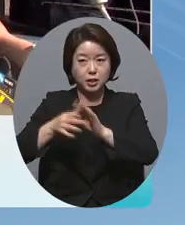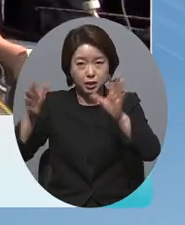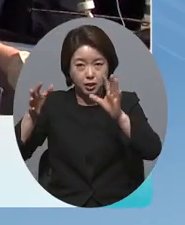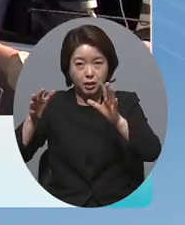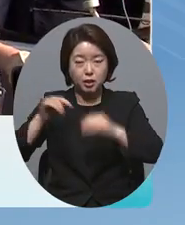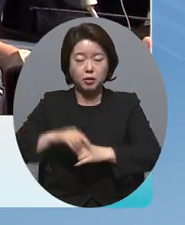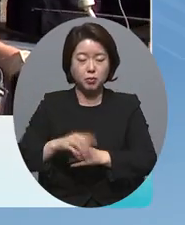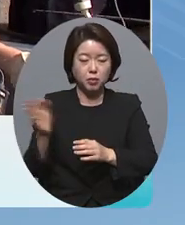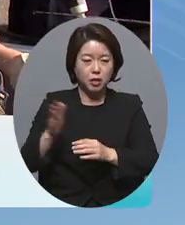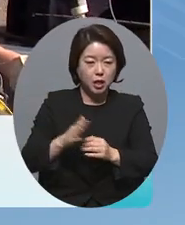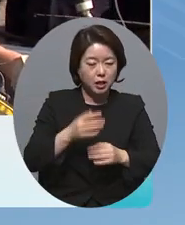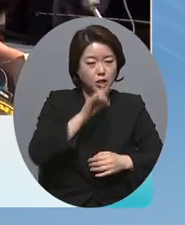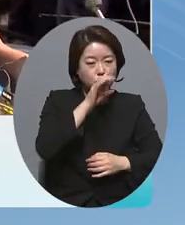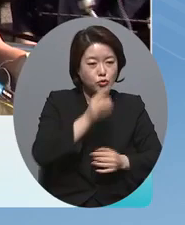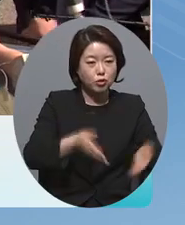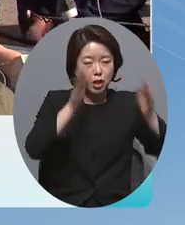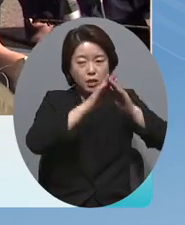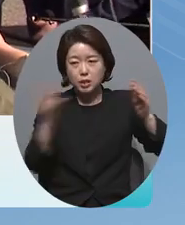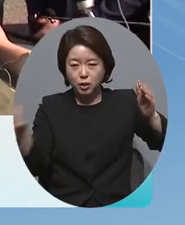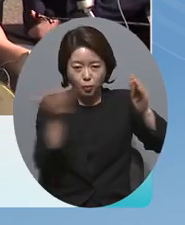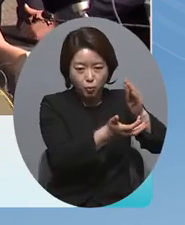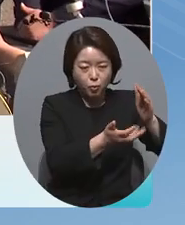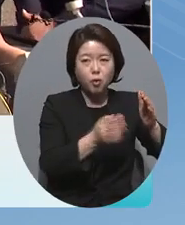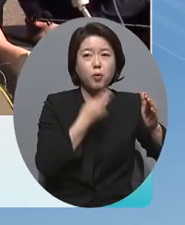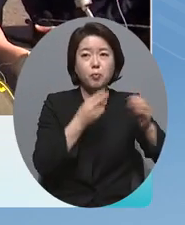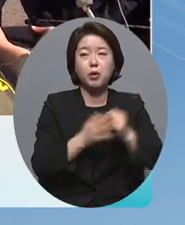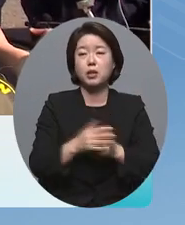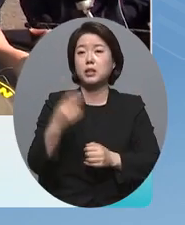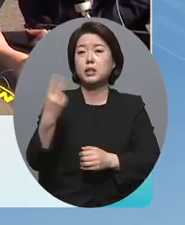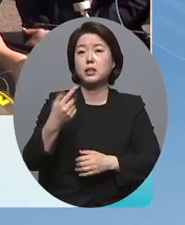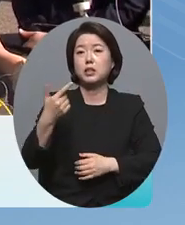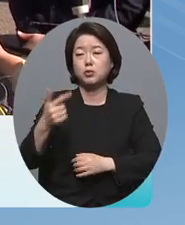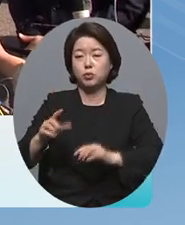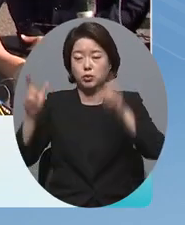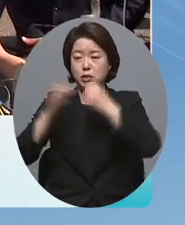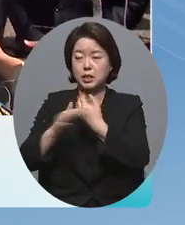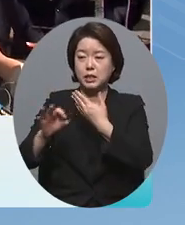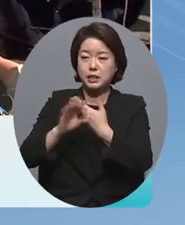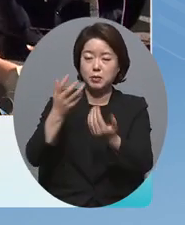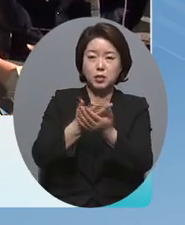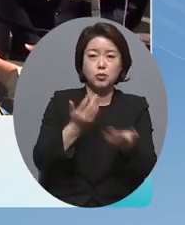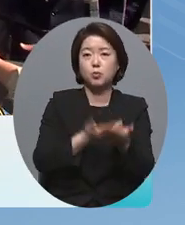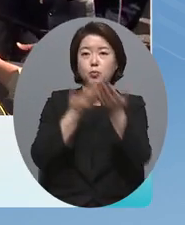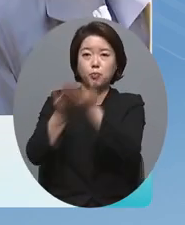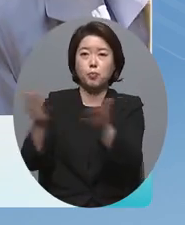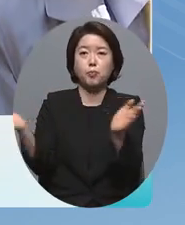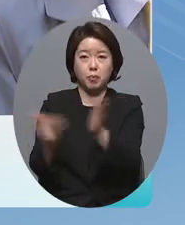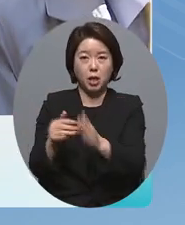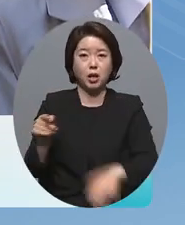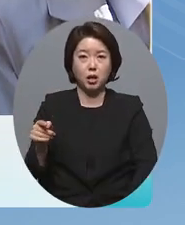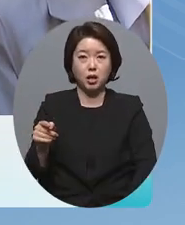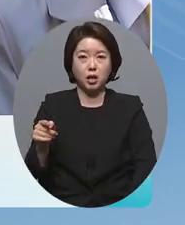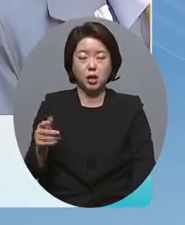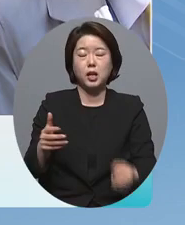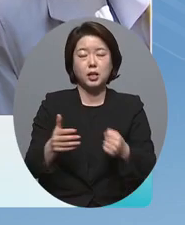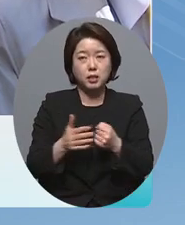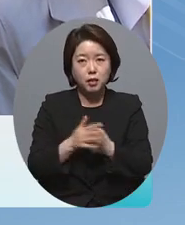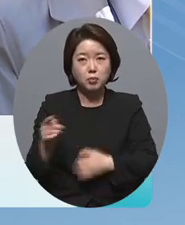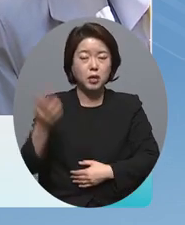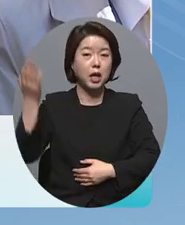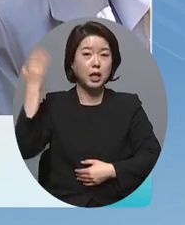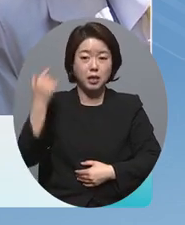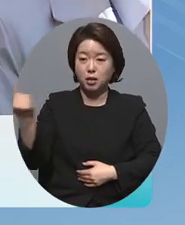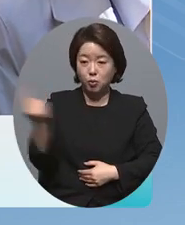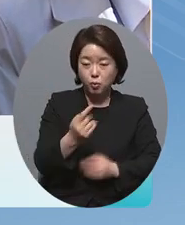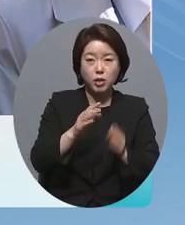두른 적이 없어요. 2006년도 한나라당 때는 임의제출 형식으로 도당을 통해 자료를 전달해줬습니다. 그래서 지난번에